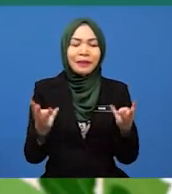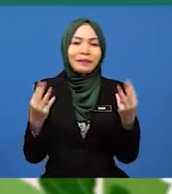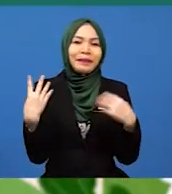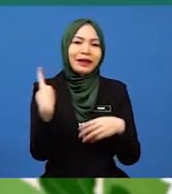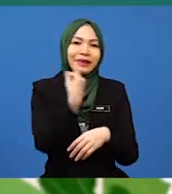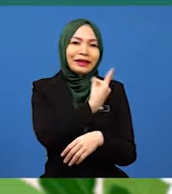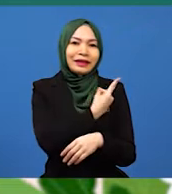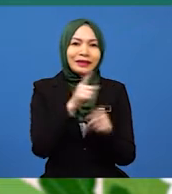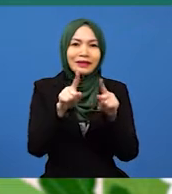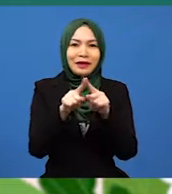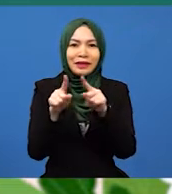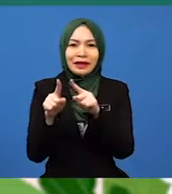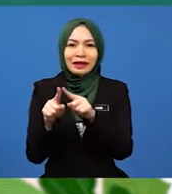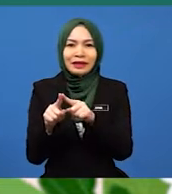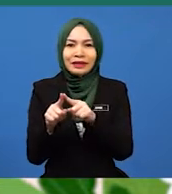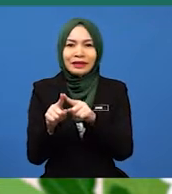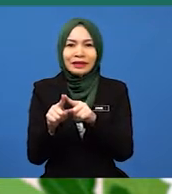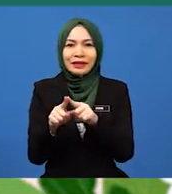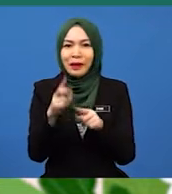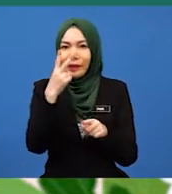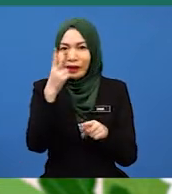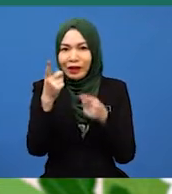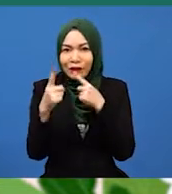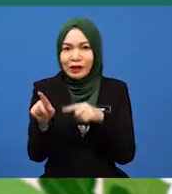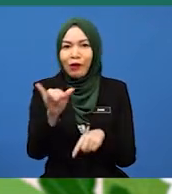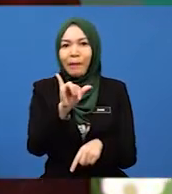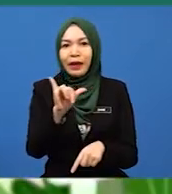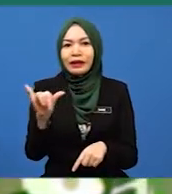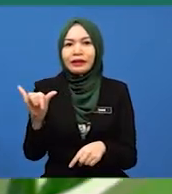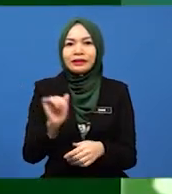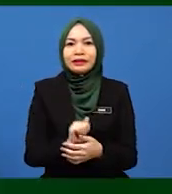Marilah sama-sama kita simak jawapannya.